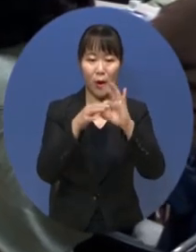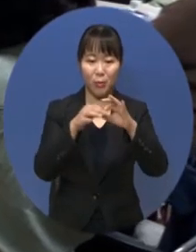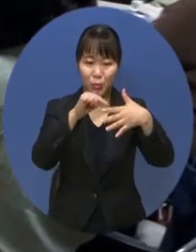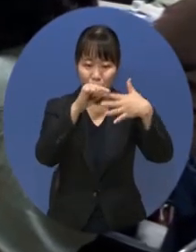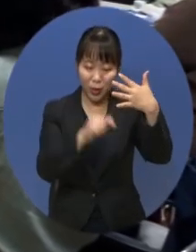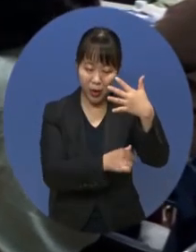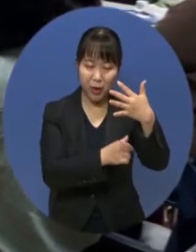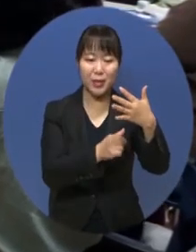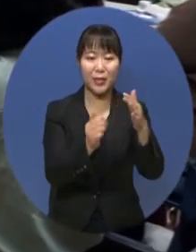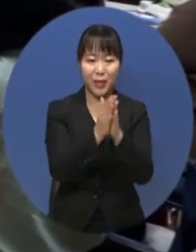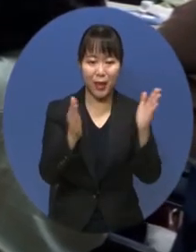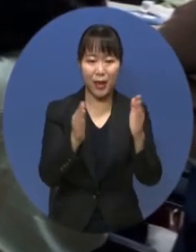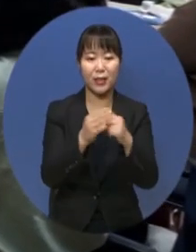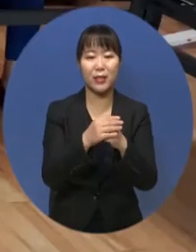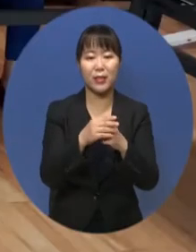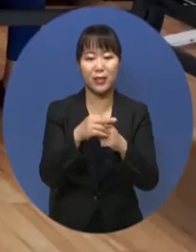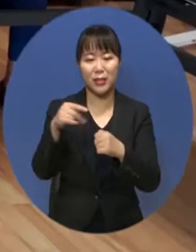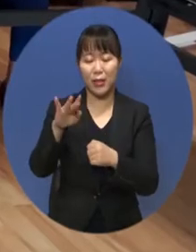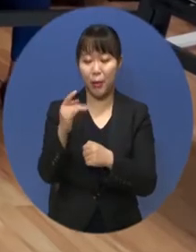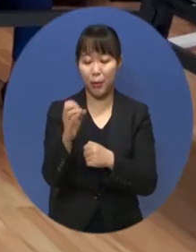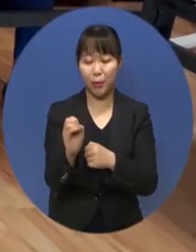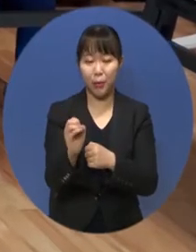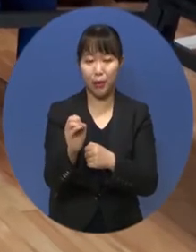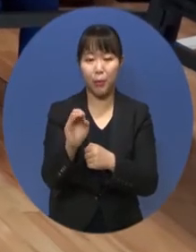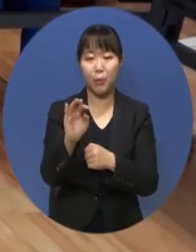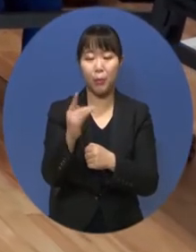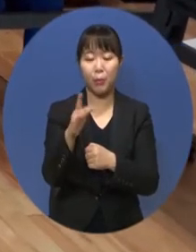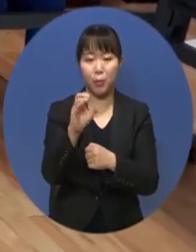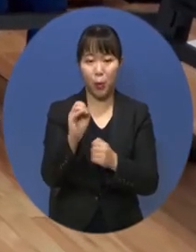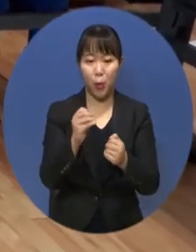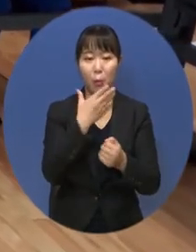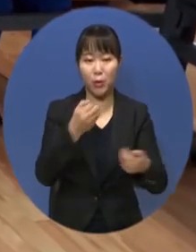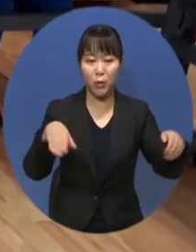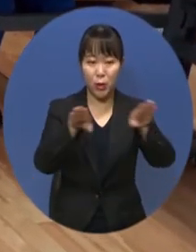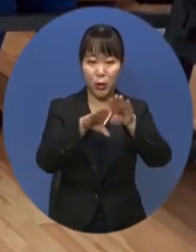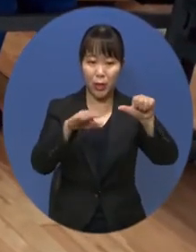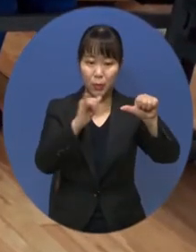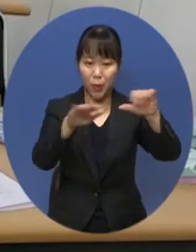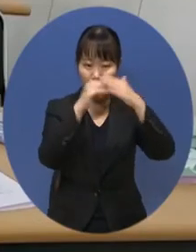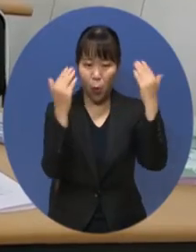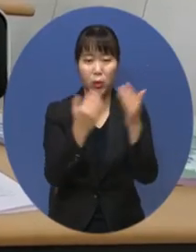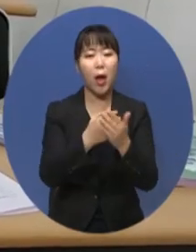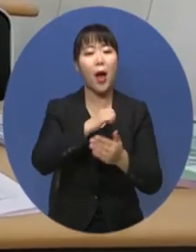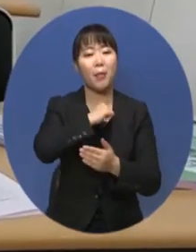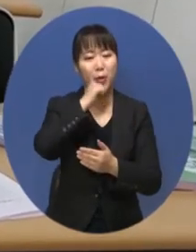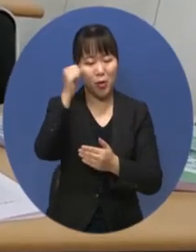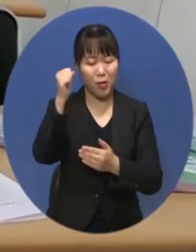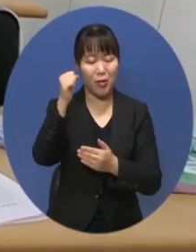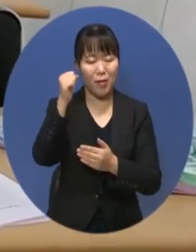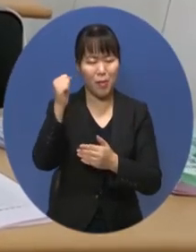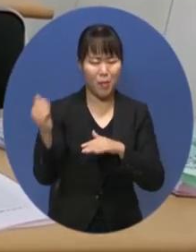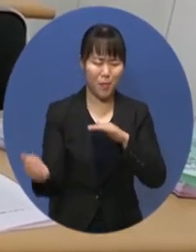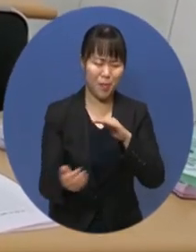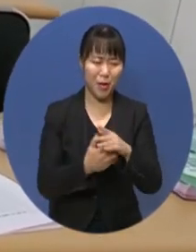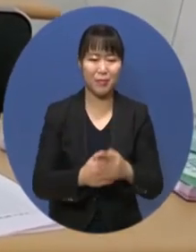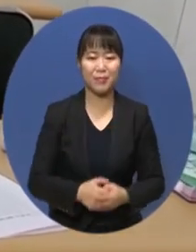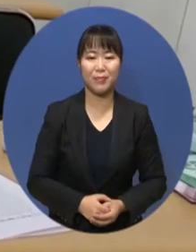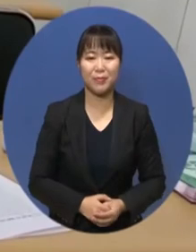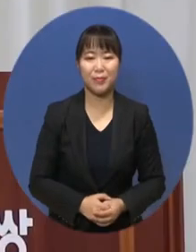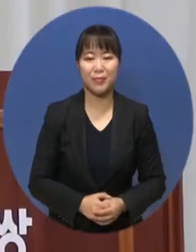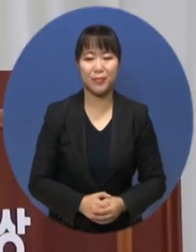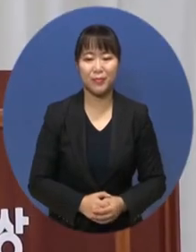프로그램을 진행한 여수 쌍봉복지관은 응시생 5명이 모두 합격하는 성과를